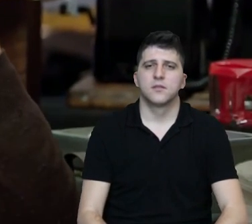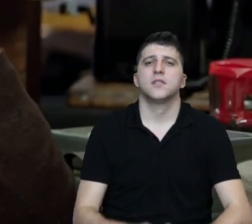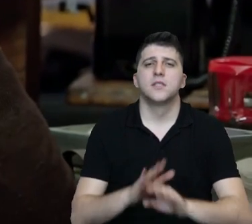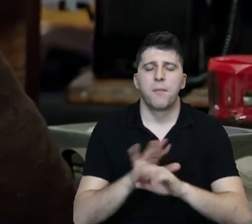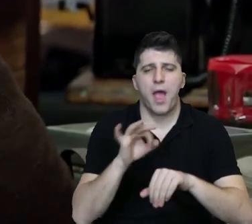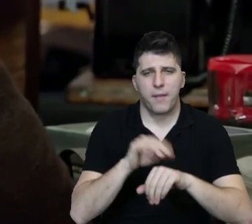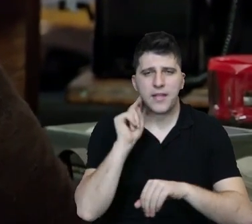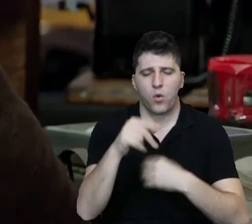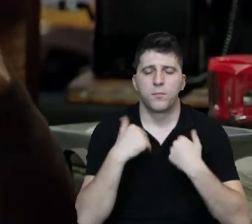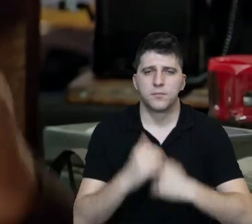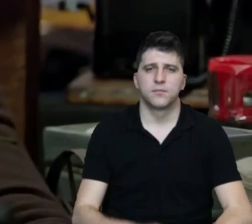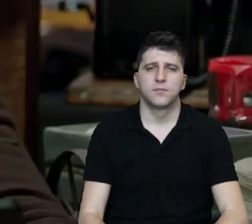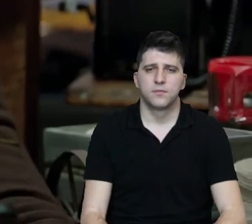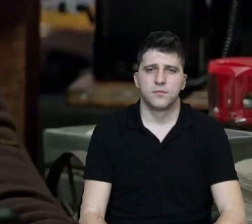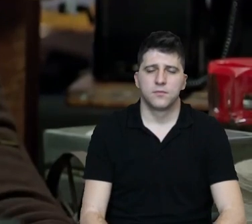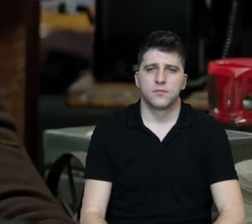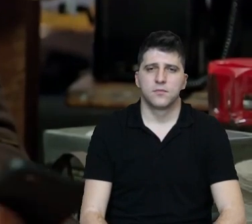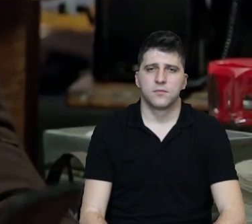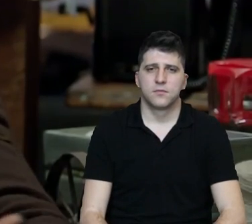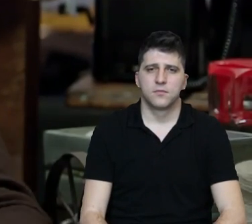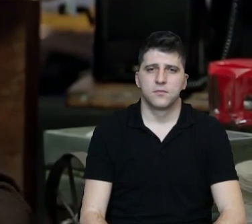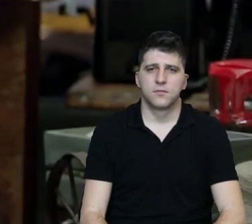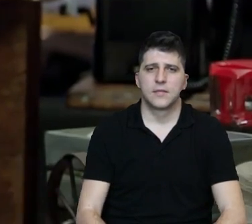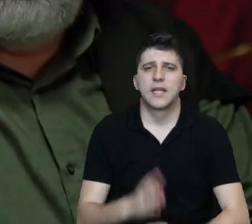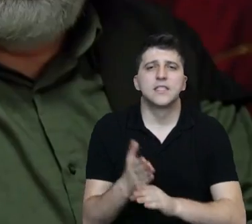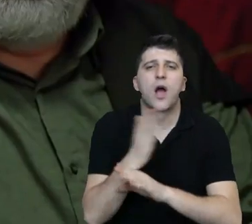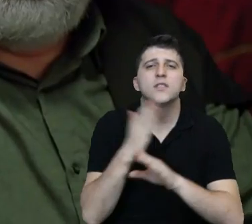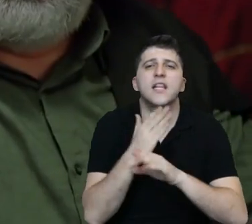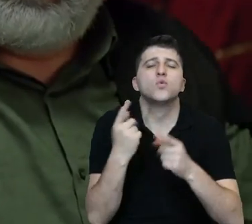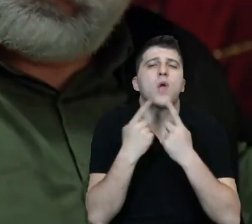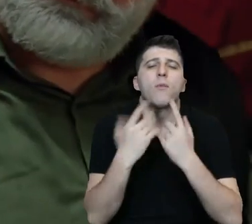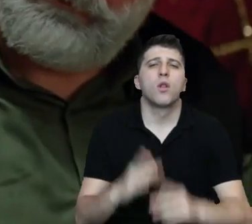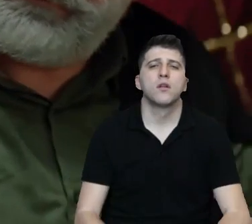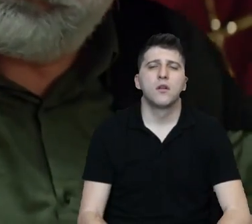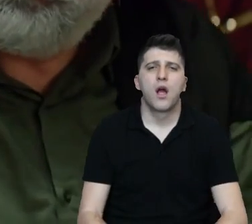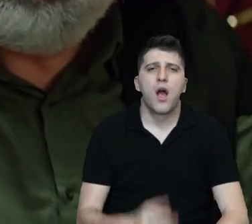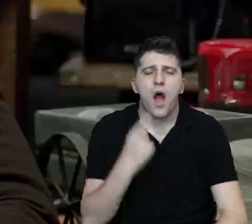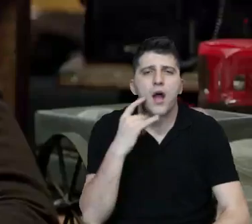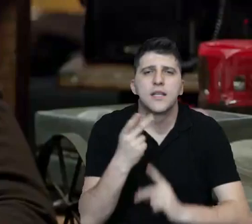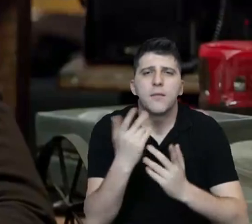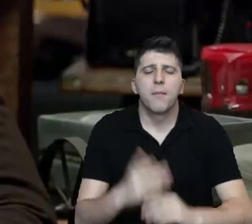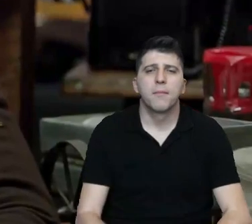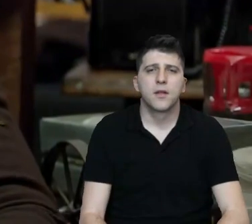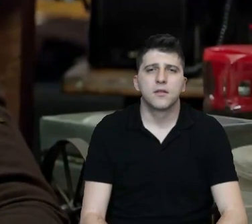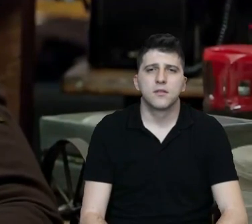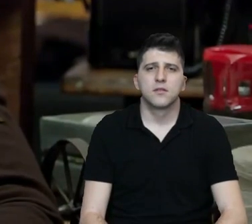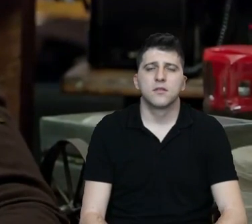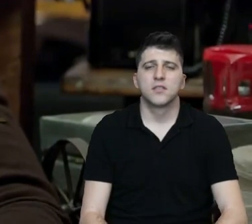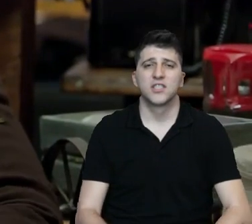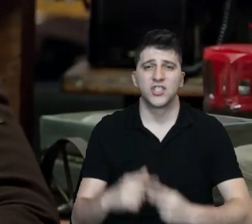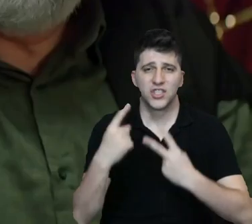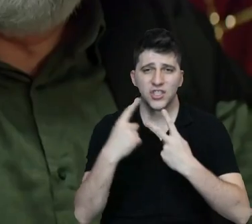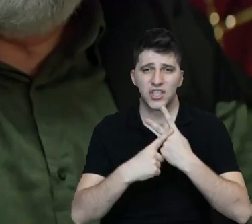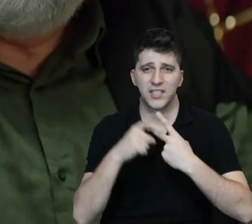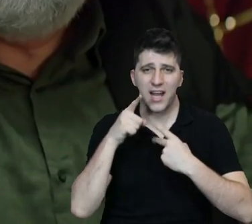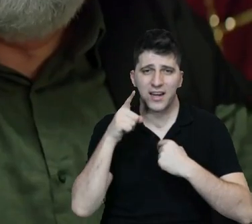Tamam, hemen geliyorum. Kapattı. Niye daha önce söylemezler ki bana? Hayırdır İbrahim? Yaşarlar Mağ